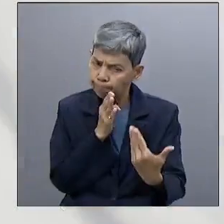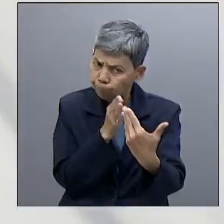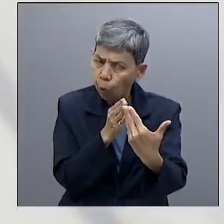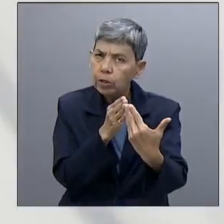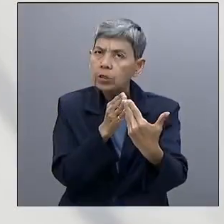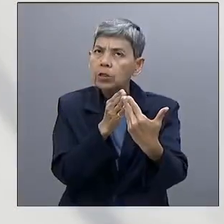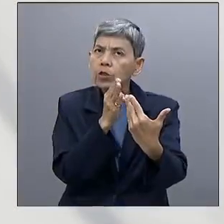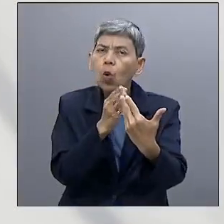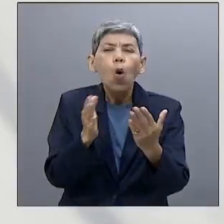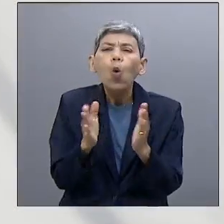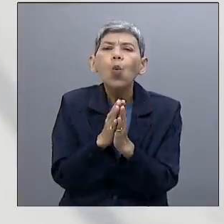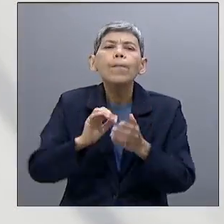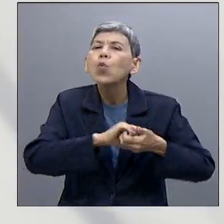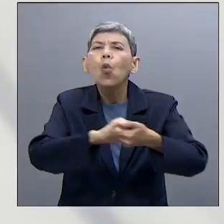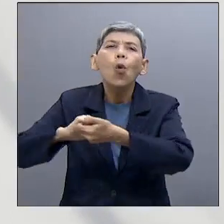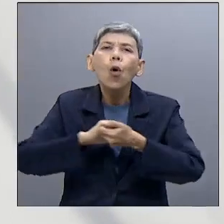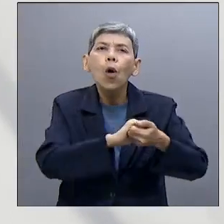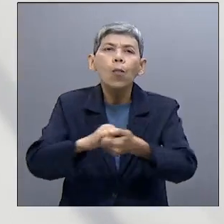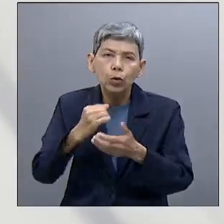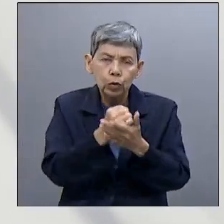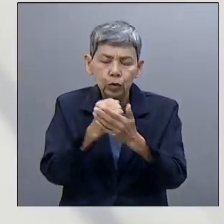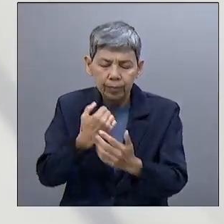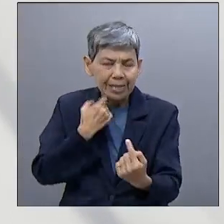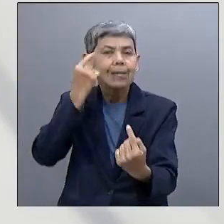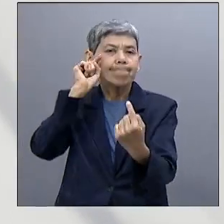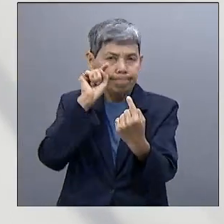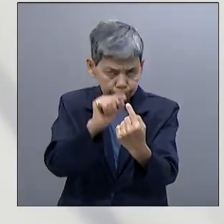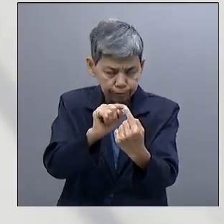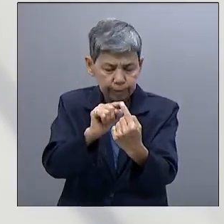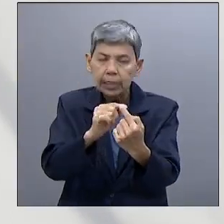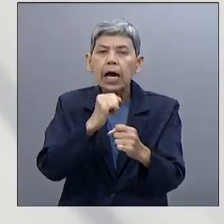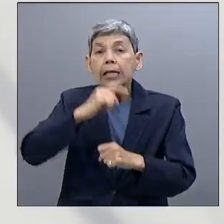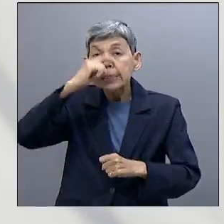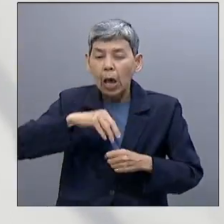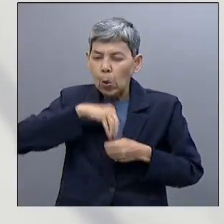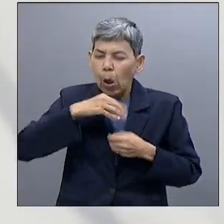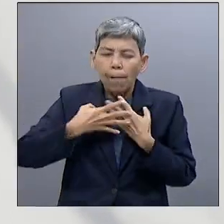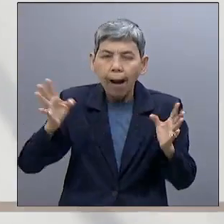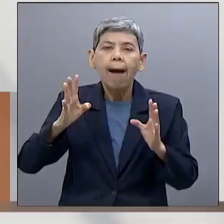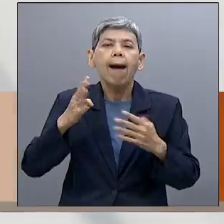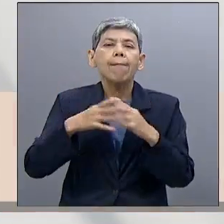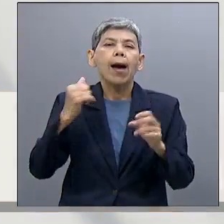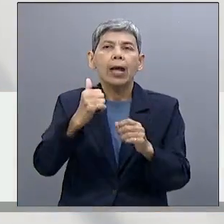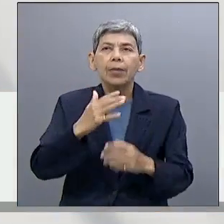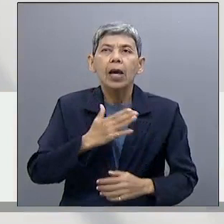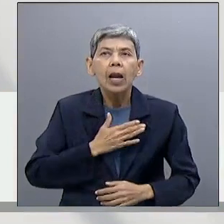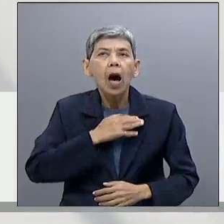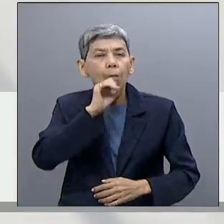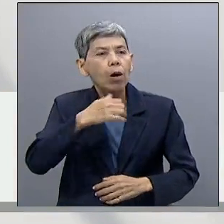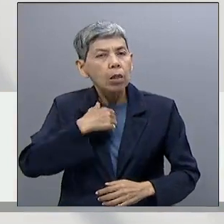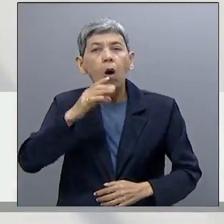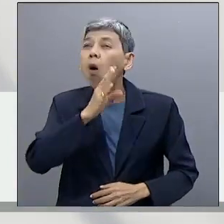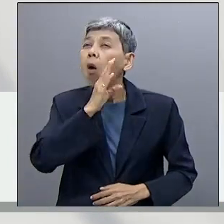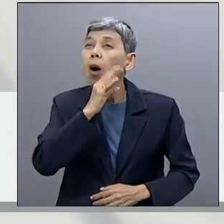เหมือนกับร่วมด้วยช่วยกันโดยมุ่งเป้าประสงค์ก็คือจะทำให้คนไทยออกมาทีนี้เราบอกว่าเราควรถ้าเ